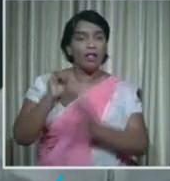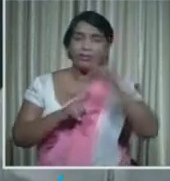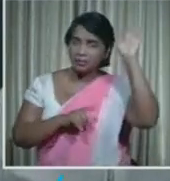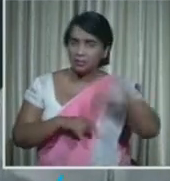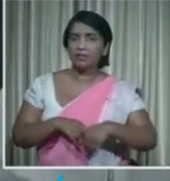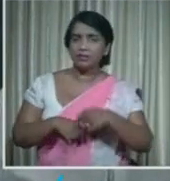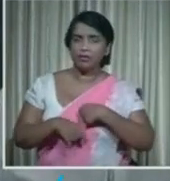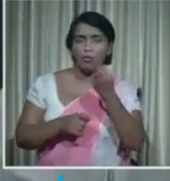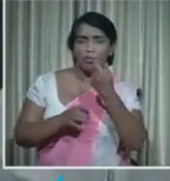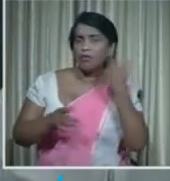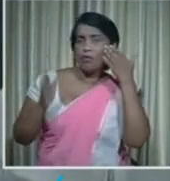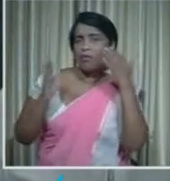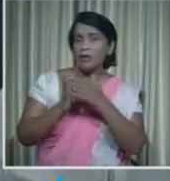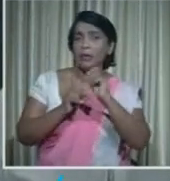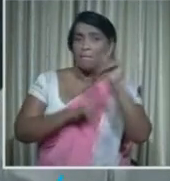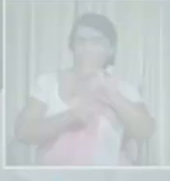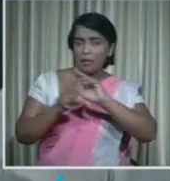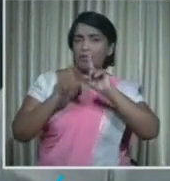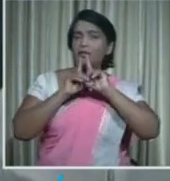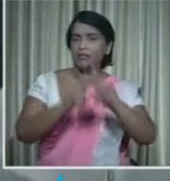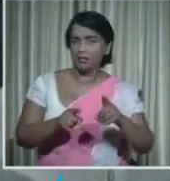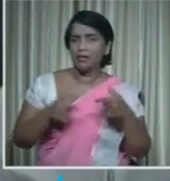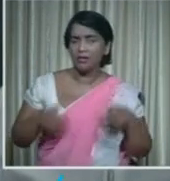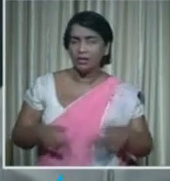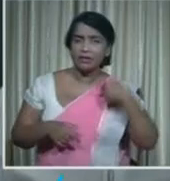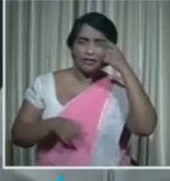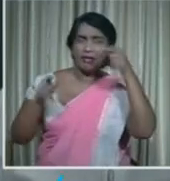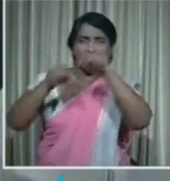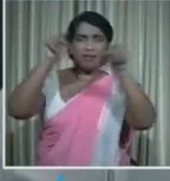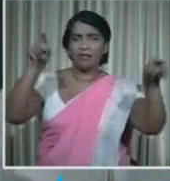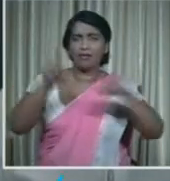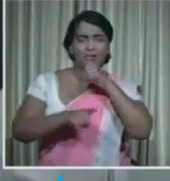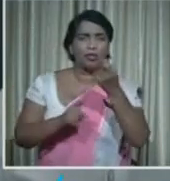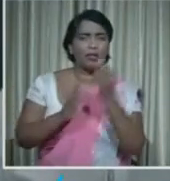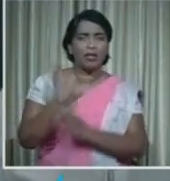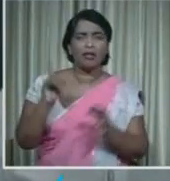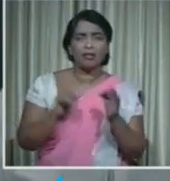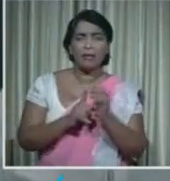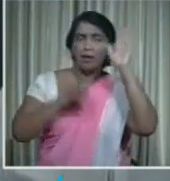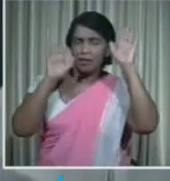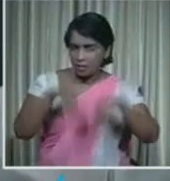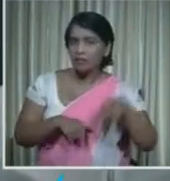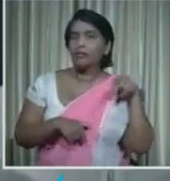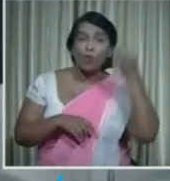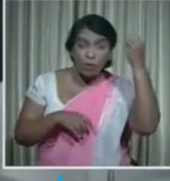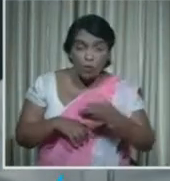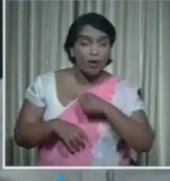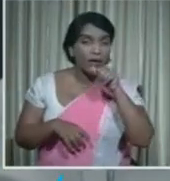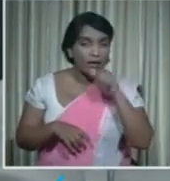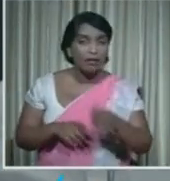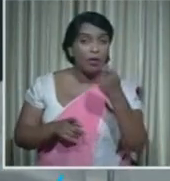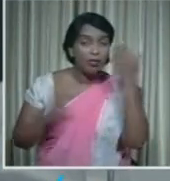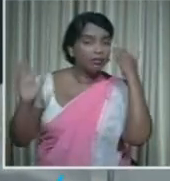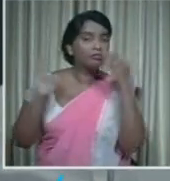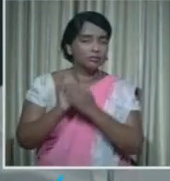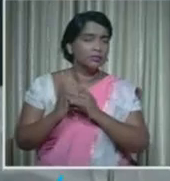මෙතෙන්ට ඇවිල්ලා මේ මූල්‍ය තත්ත්වය ගැන පාර්ලිමේන්තුවට කියන්න කියලා අපි දැක්ක තැන්තන් වල කතා වෙනවා මුදල් ඇමතුමා පාර්ලිමේන්තුවට ඇවිල්ලා කවදද මේ මූල්‍ය තත්ත්වය